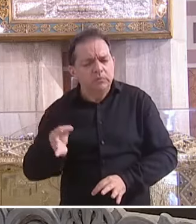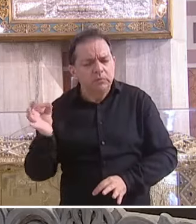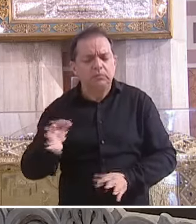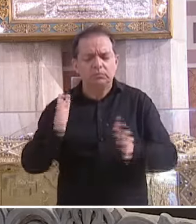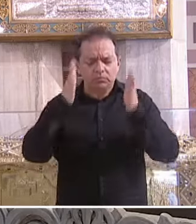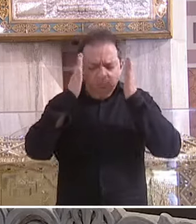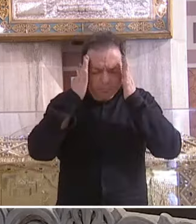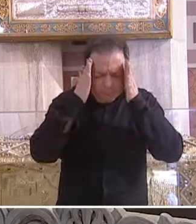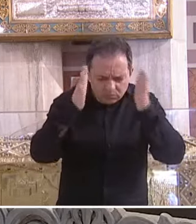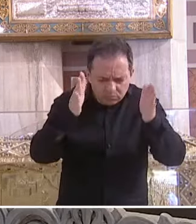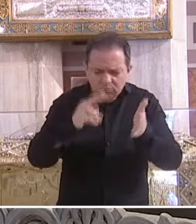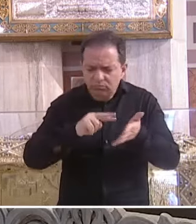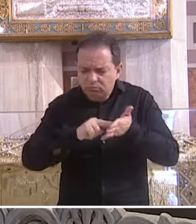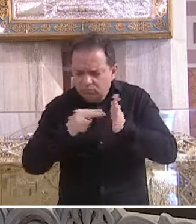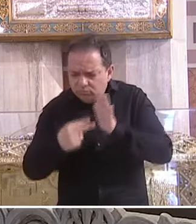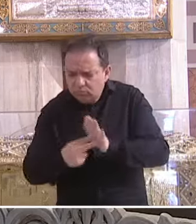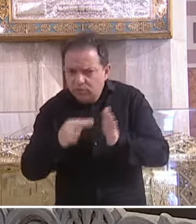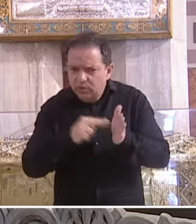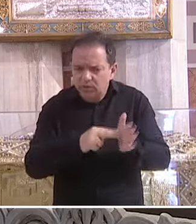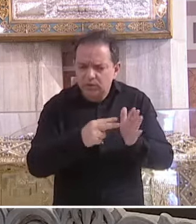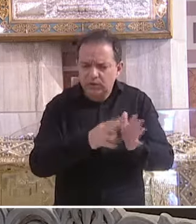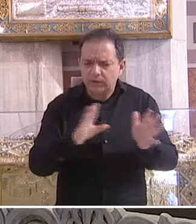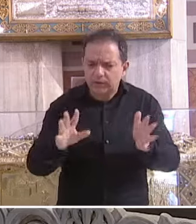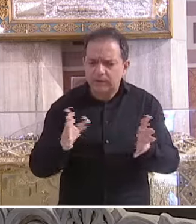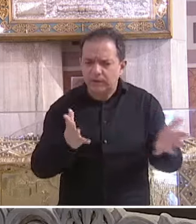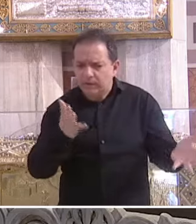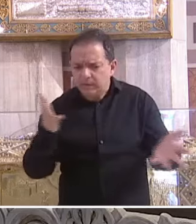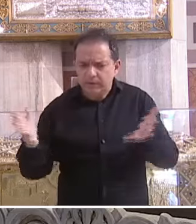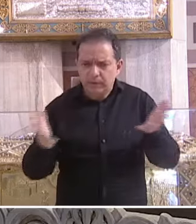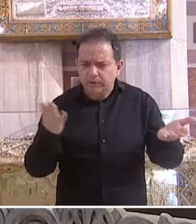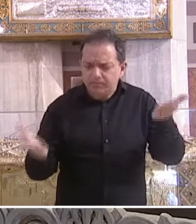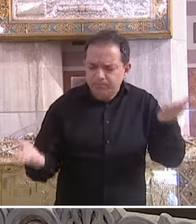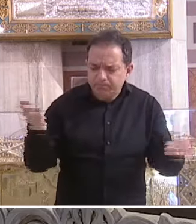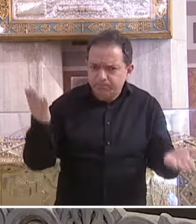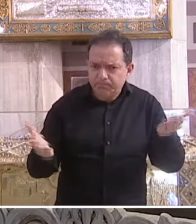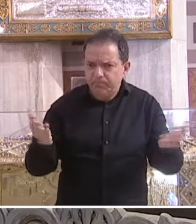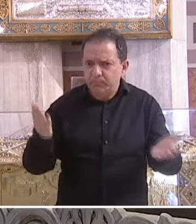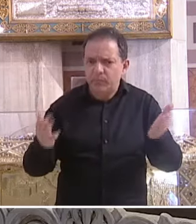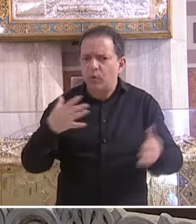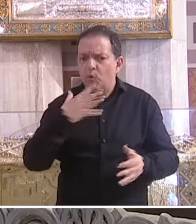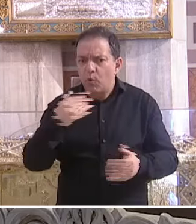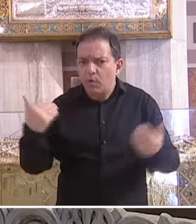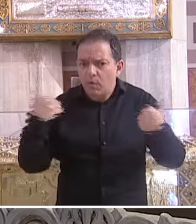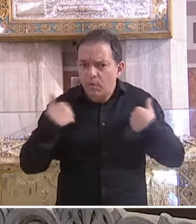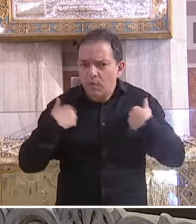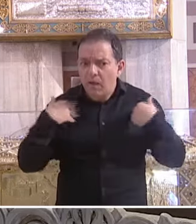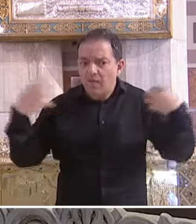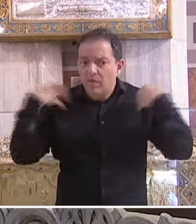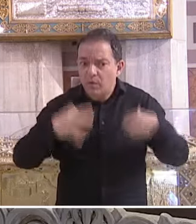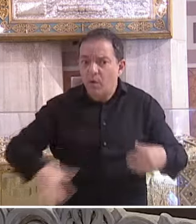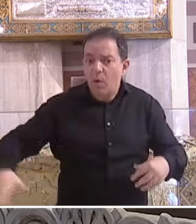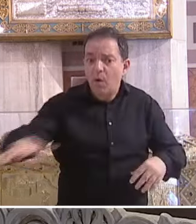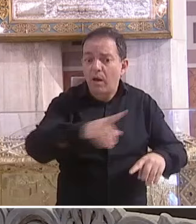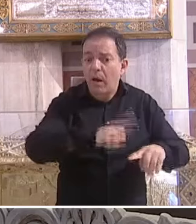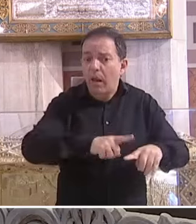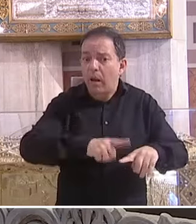επιφυλακτικός, έχοντας μάλιστα στους ώμους του την ευθύνη για την τύχη του Γένους. Μέσα